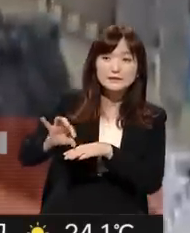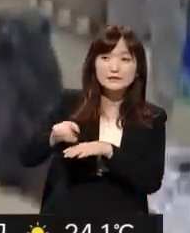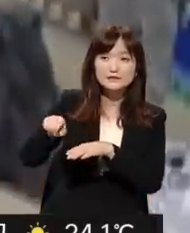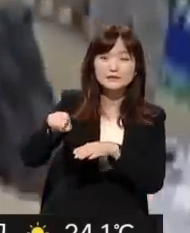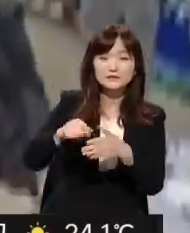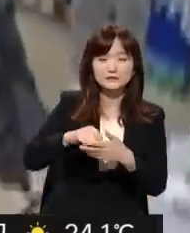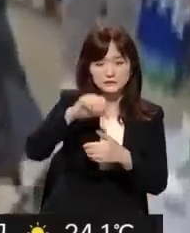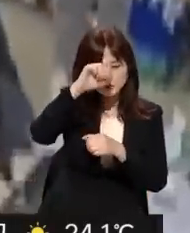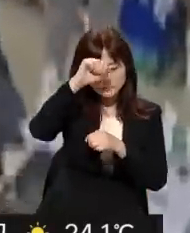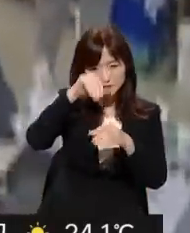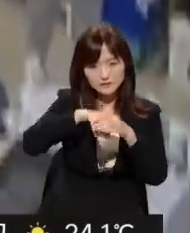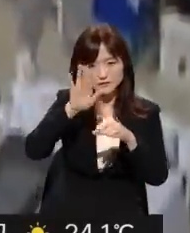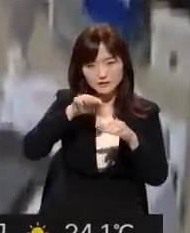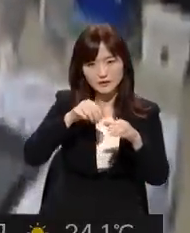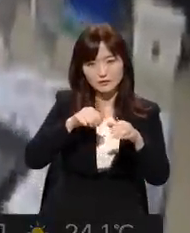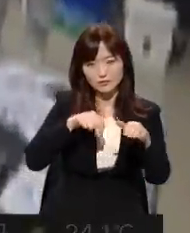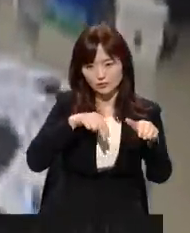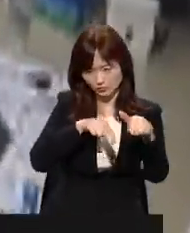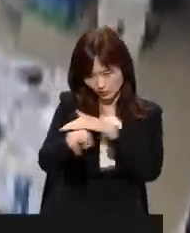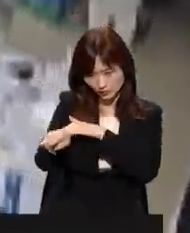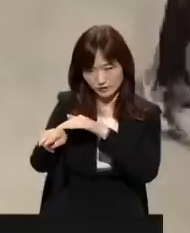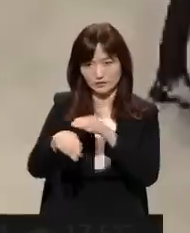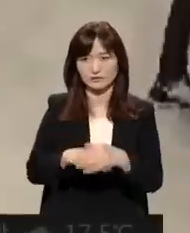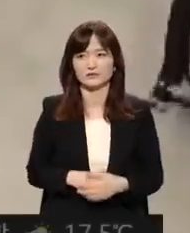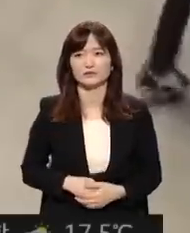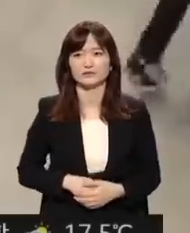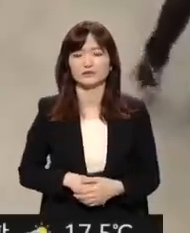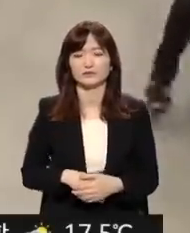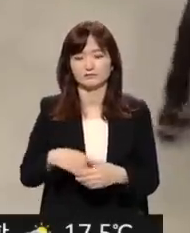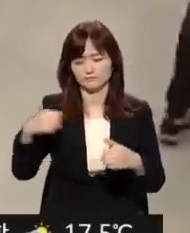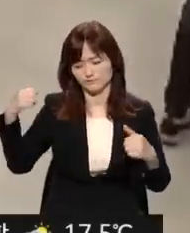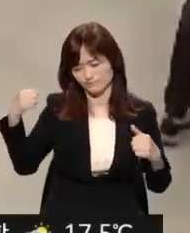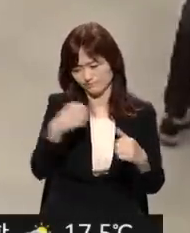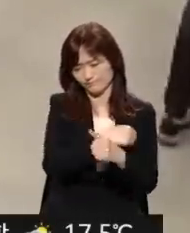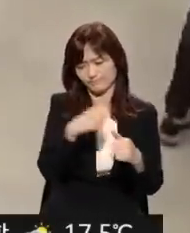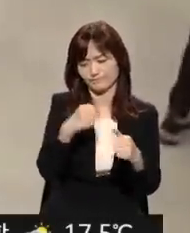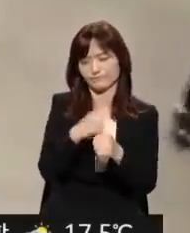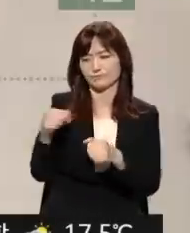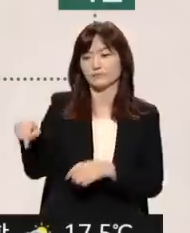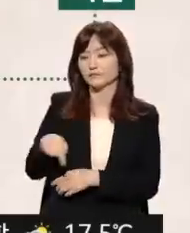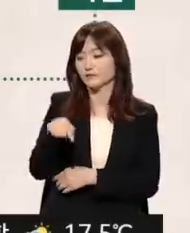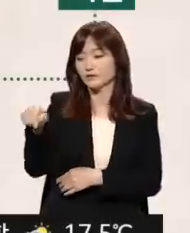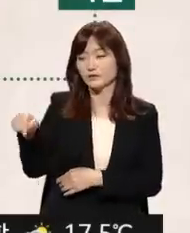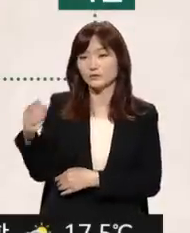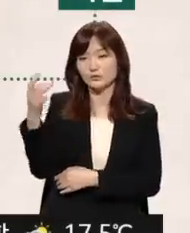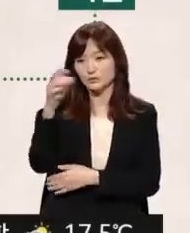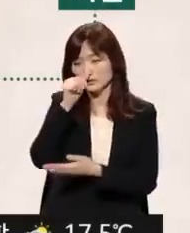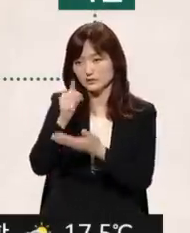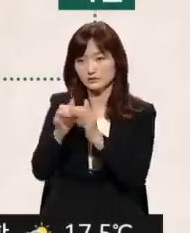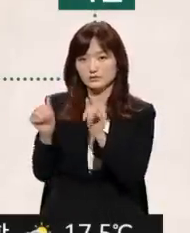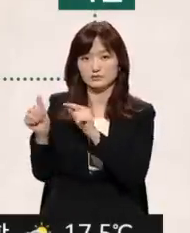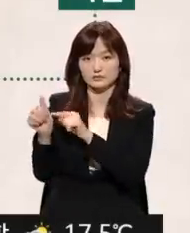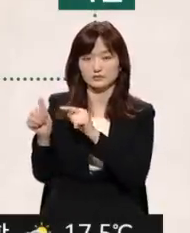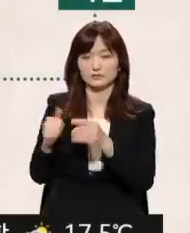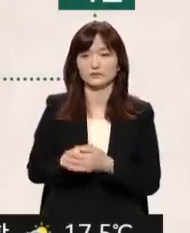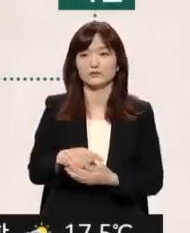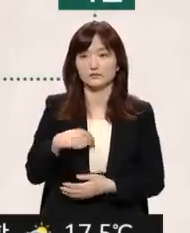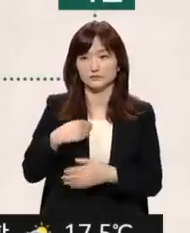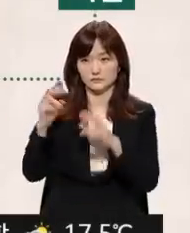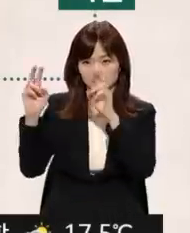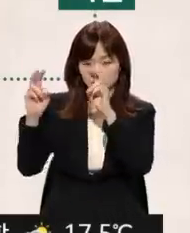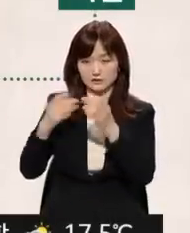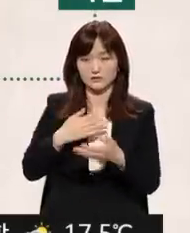저렇게 맨발로 도망친 상황이었던 겁니다. 이들을 감금 폭행했던 이 일당의 주범이 있습니다. 이 주범은요. 자신의